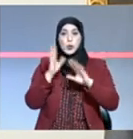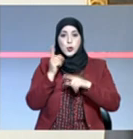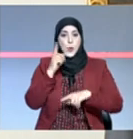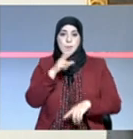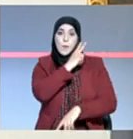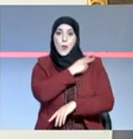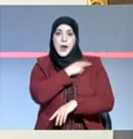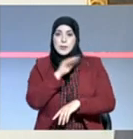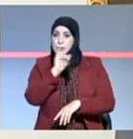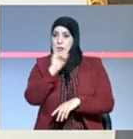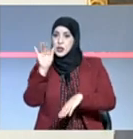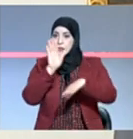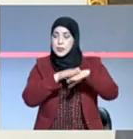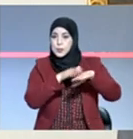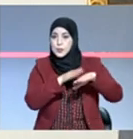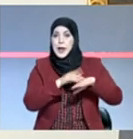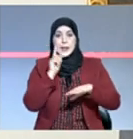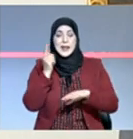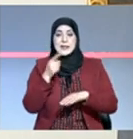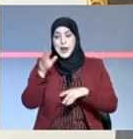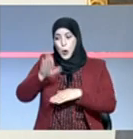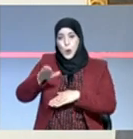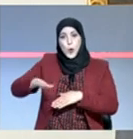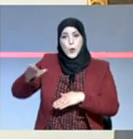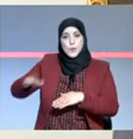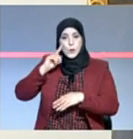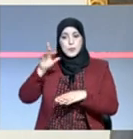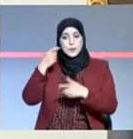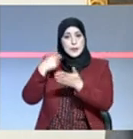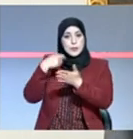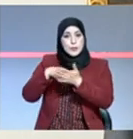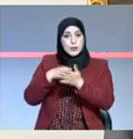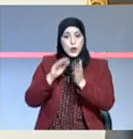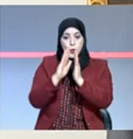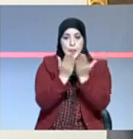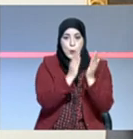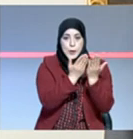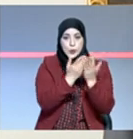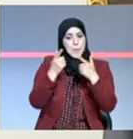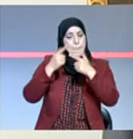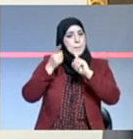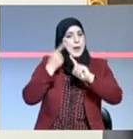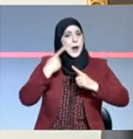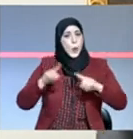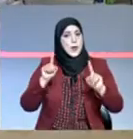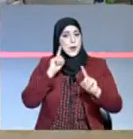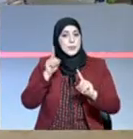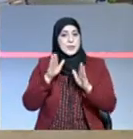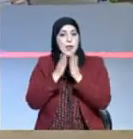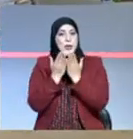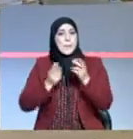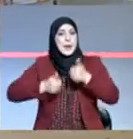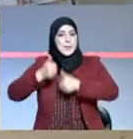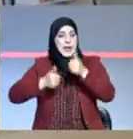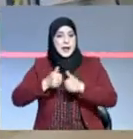نصح ال ال التلاميذ باقتناء نوعيه من الكتب المواجهه او عناوين وفي انتظار